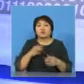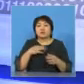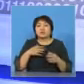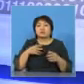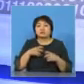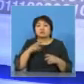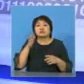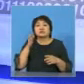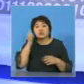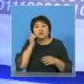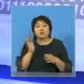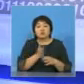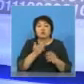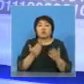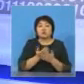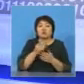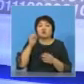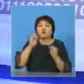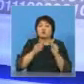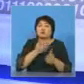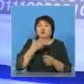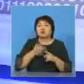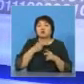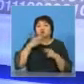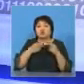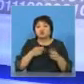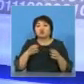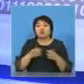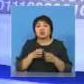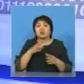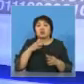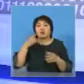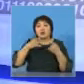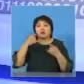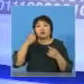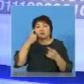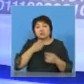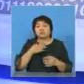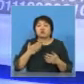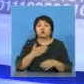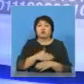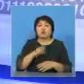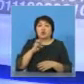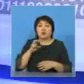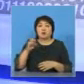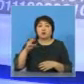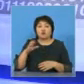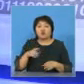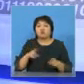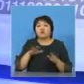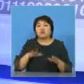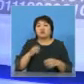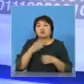Срезали старые опоры освещения, а новые не ставят. Именно с такой жалобой в редакцию телеканала «Актобе» обратились жители улицы Нариманова, что в